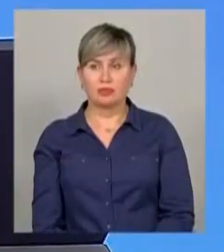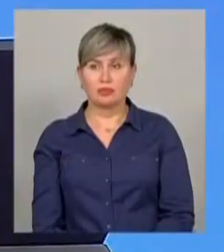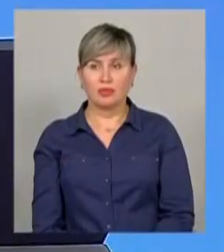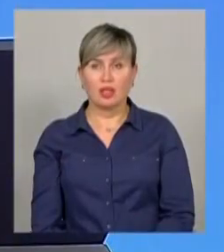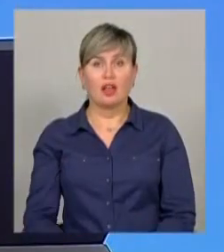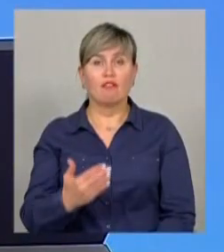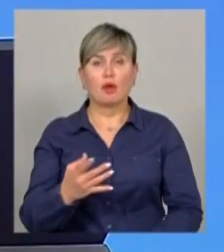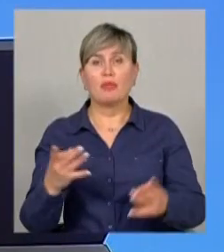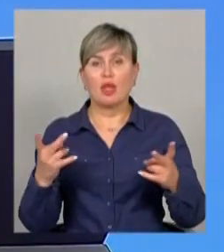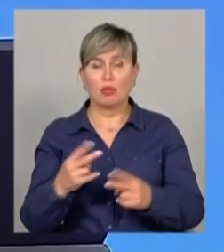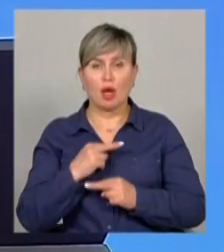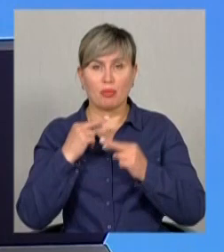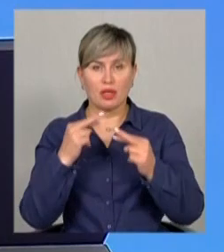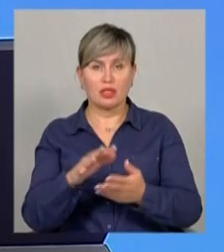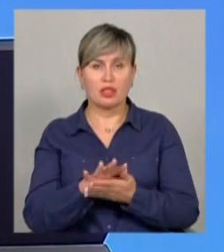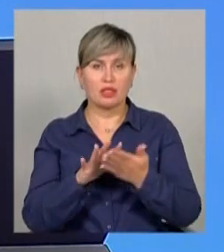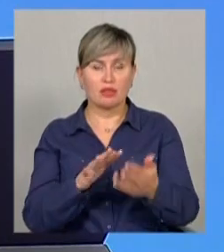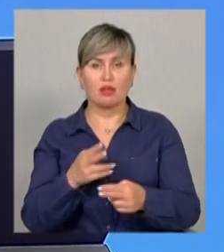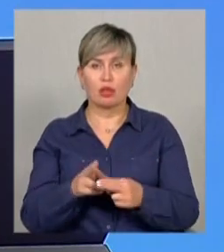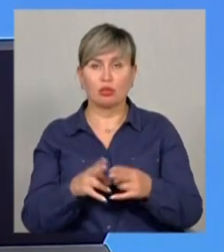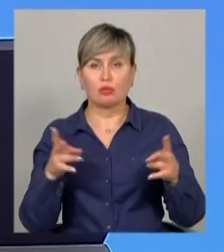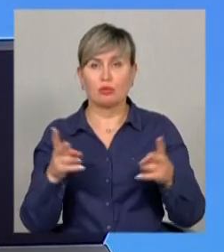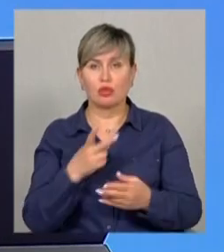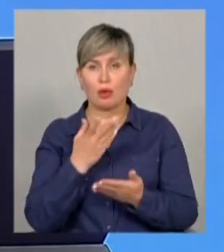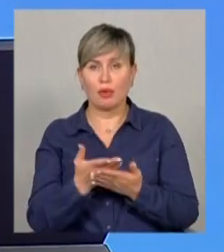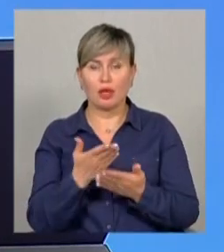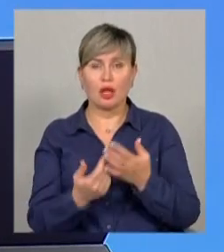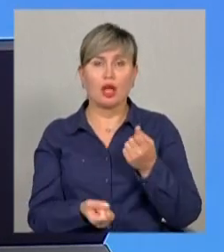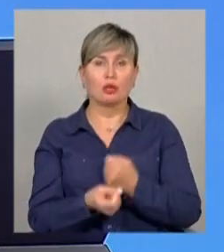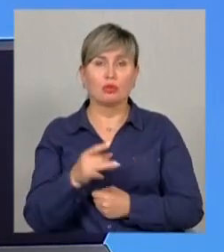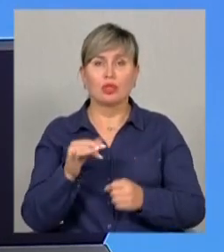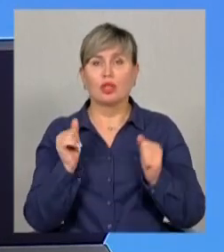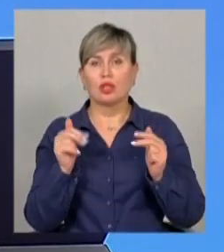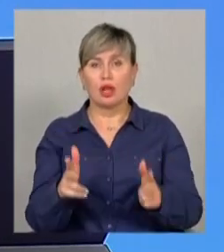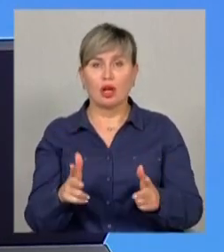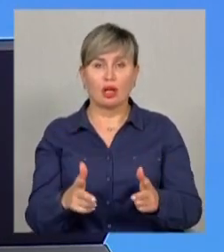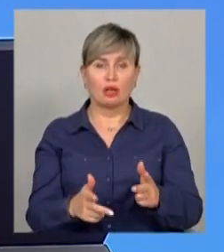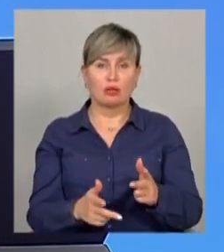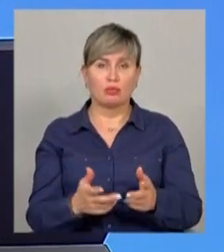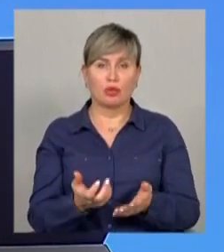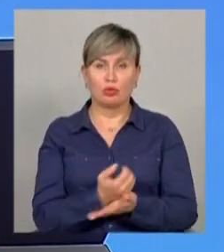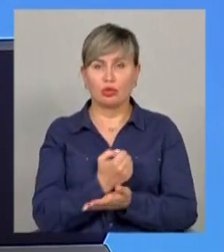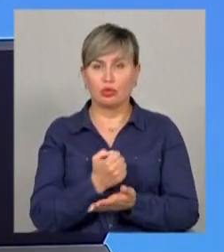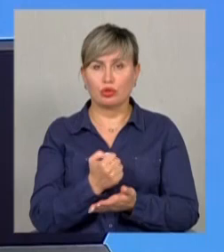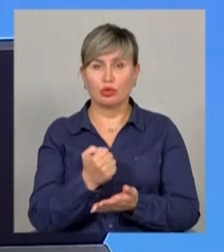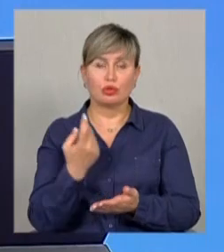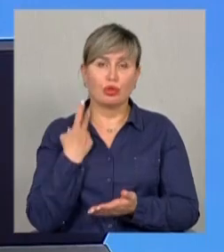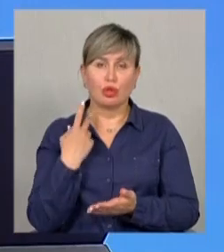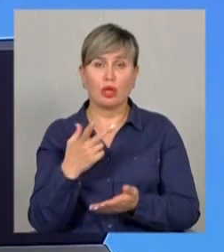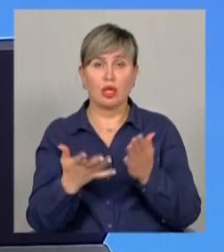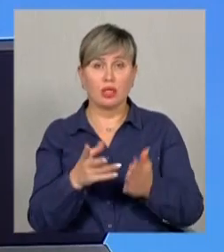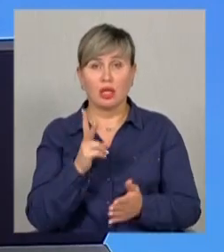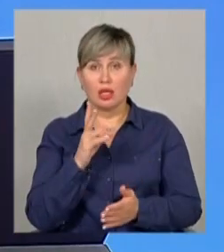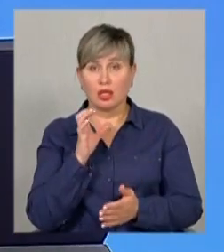Вам необходимо обратиться с заявлением, в котором нужно отразить, откуда и как образовался долг. Если это КСК украл деньги, не оплатил